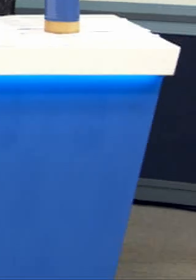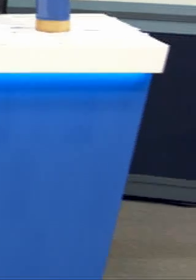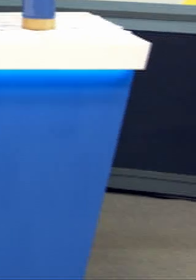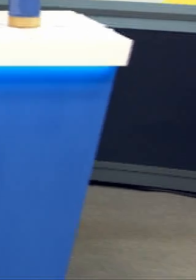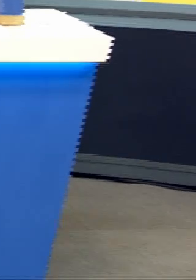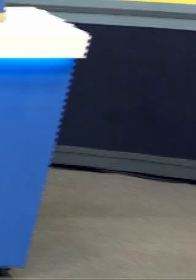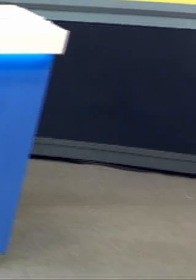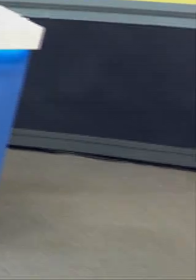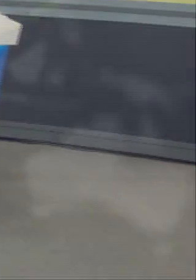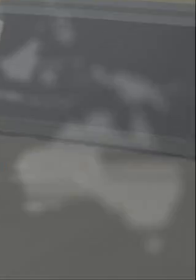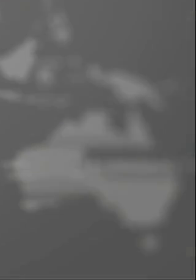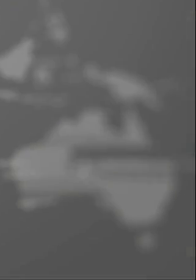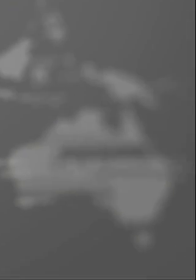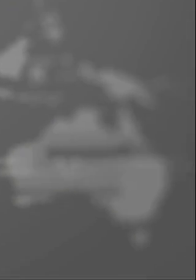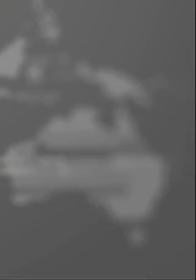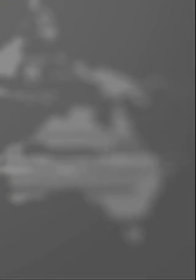อ่ะ